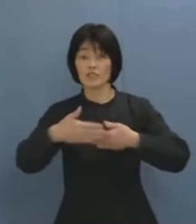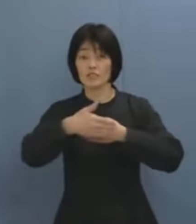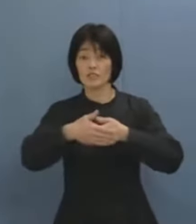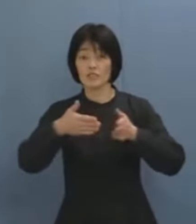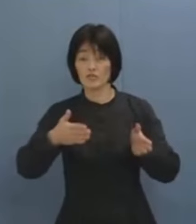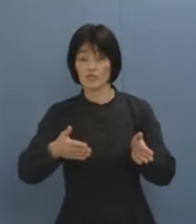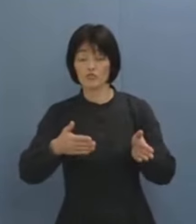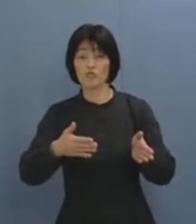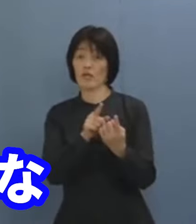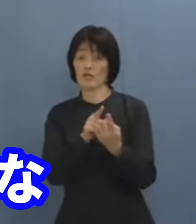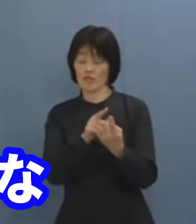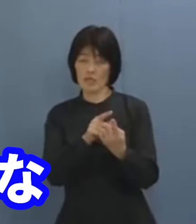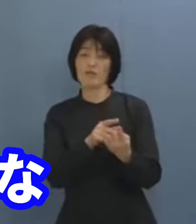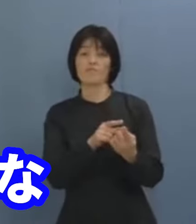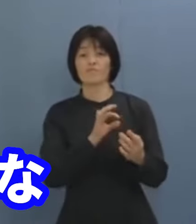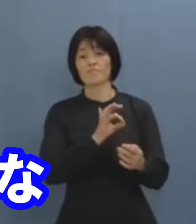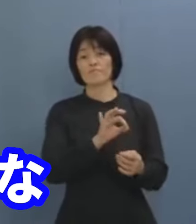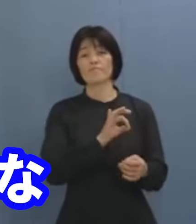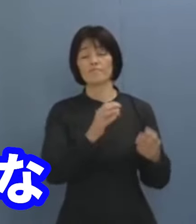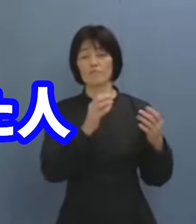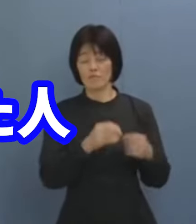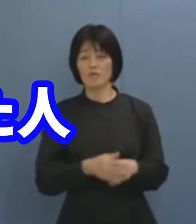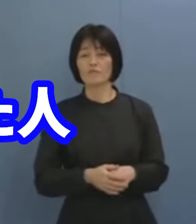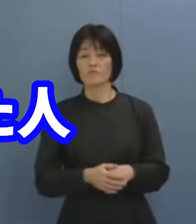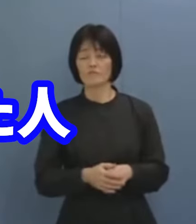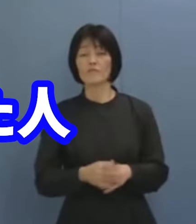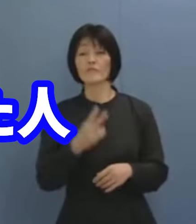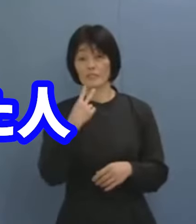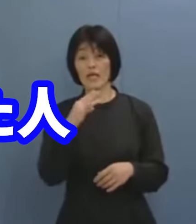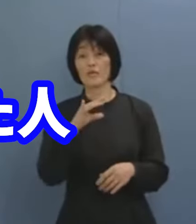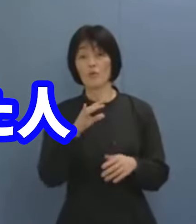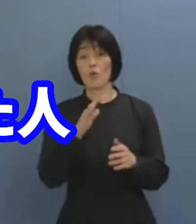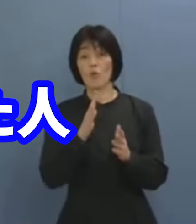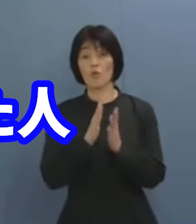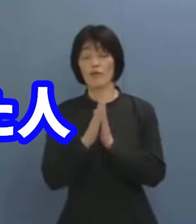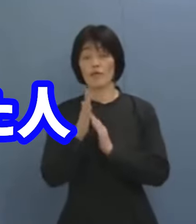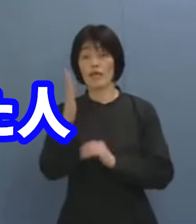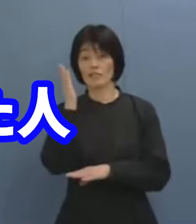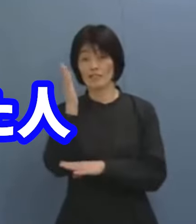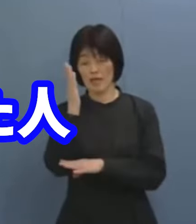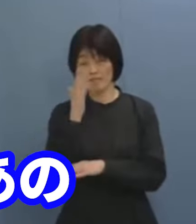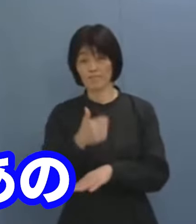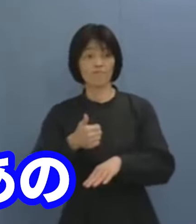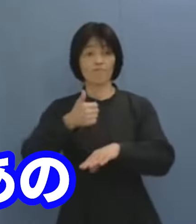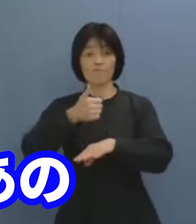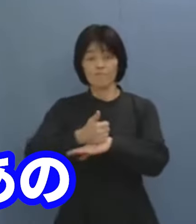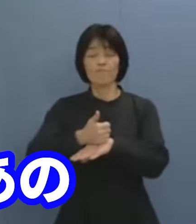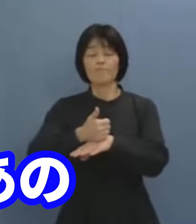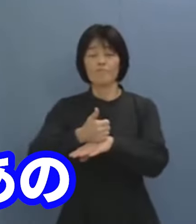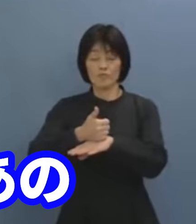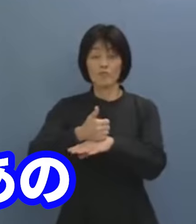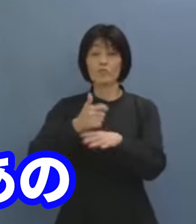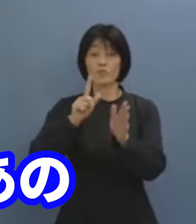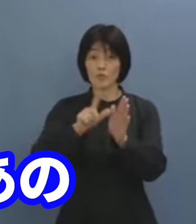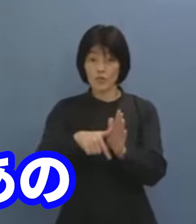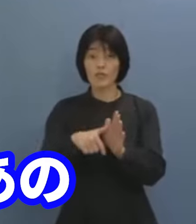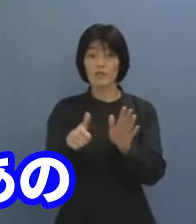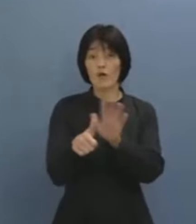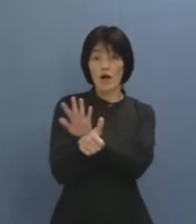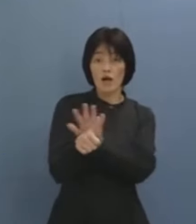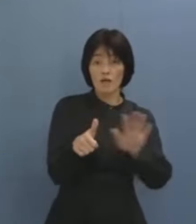まあ幹部の中の立ち上げの時に重要な役割を担っていただいた人でしたので、まあ、自分の中でや